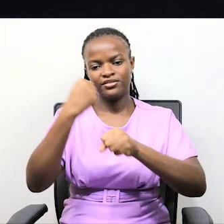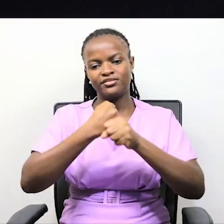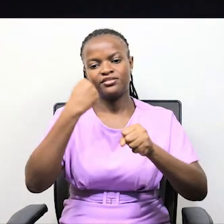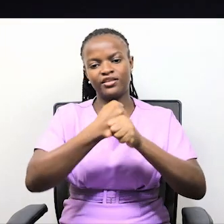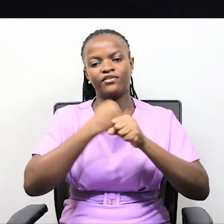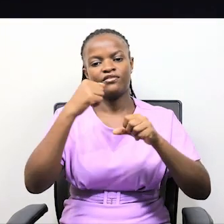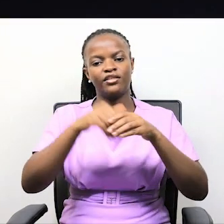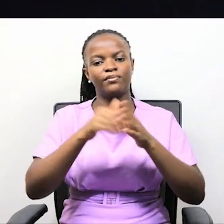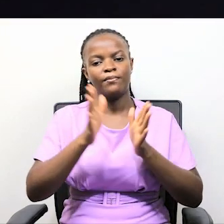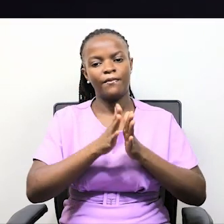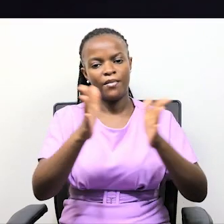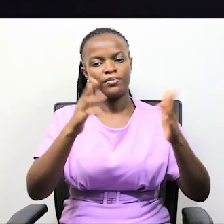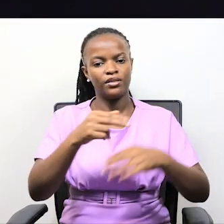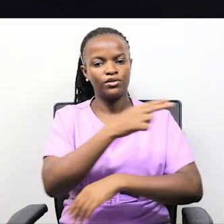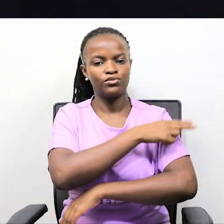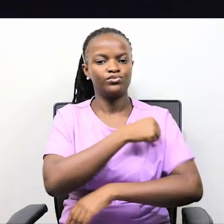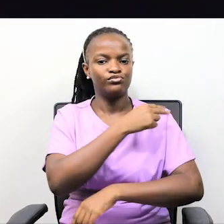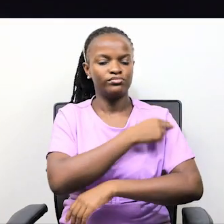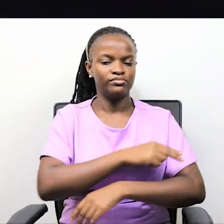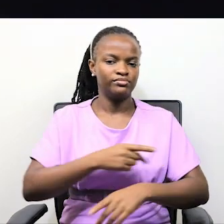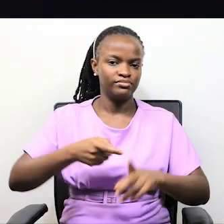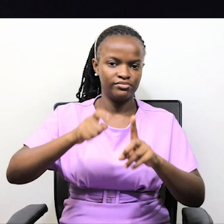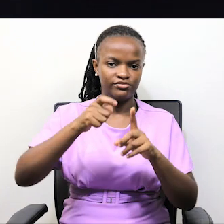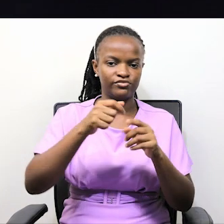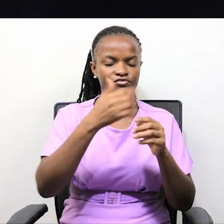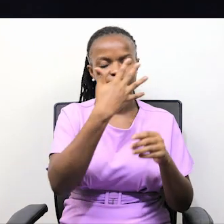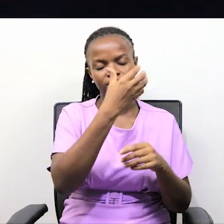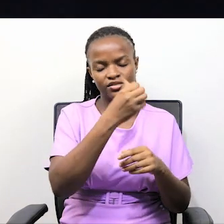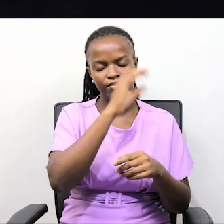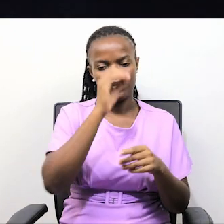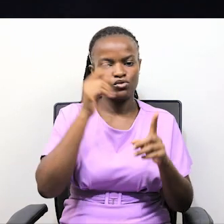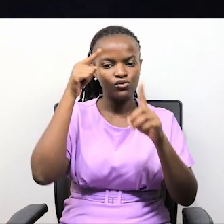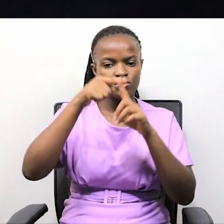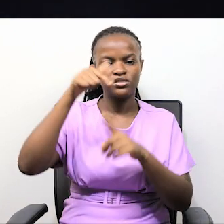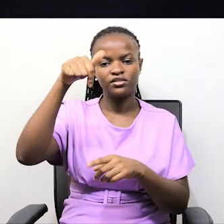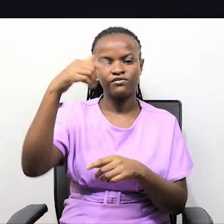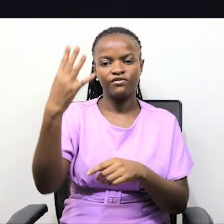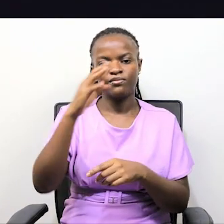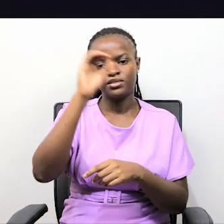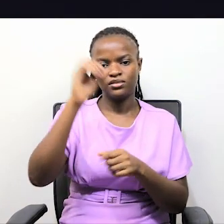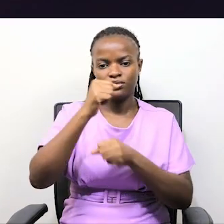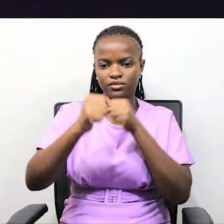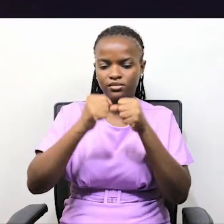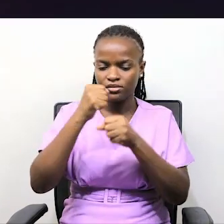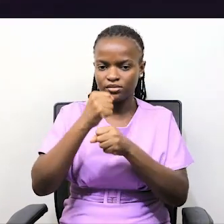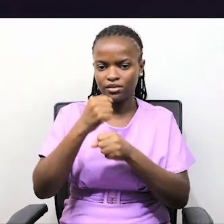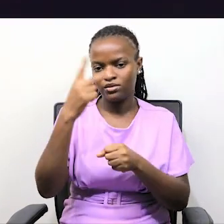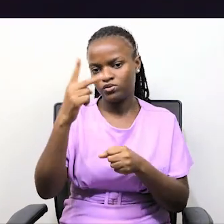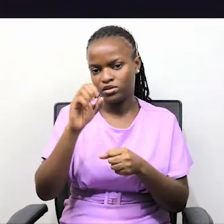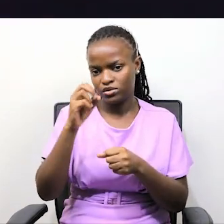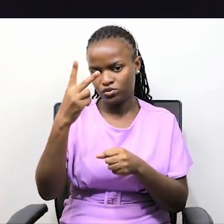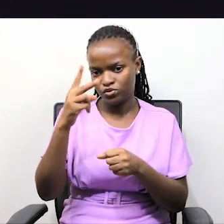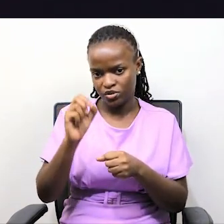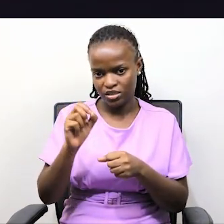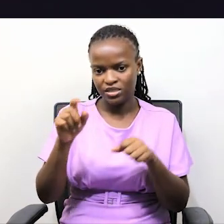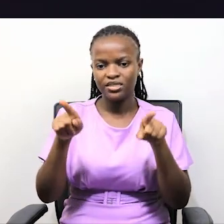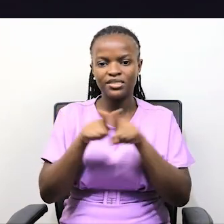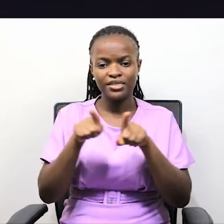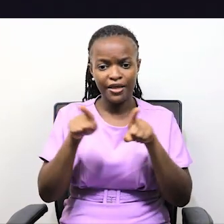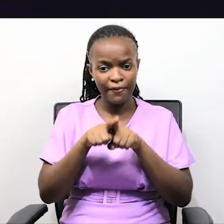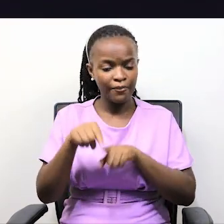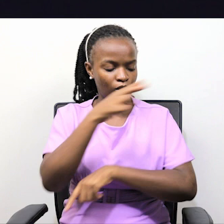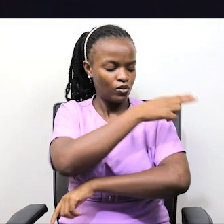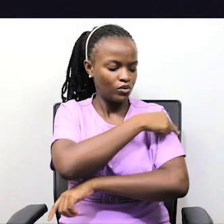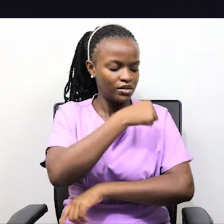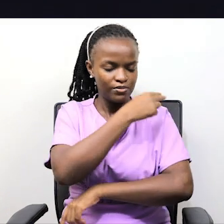sont passés de 56% en 2010 à 74% en 2020. Les établissements de